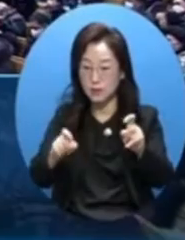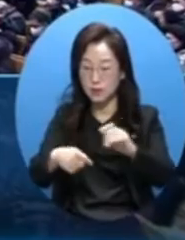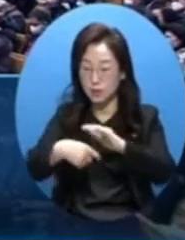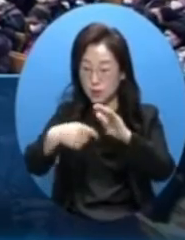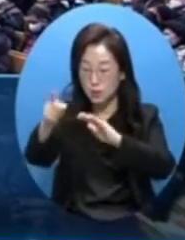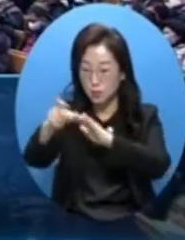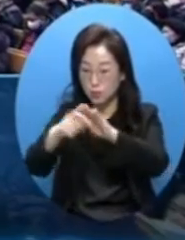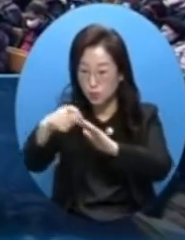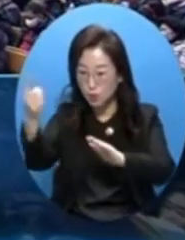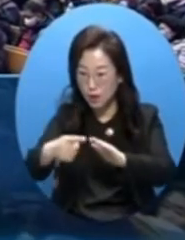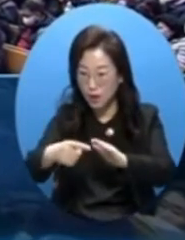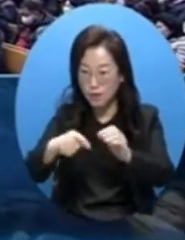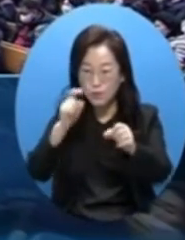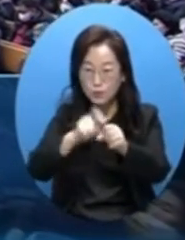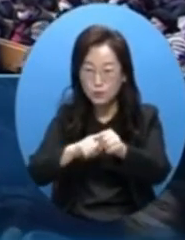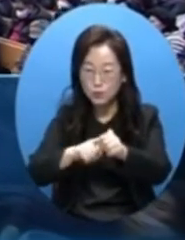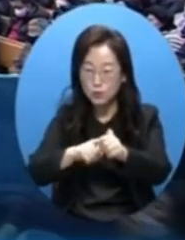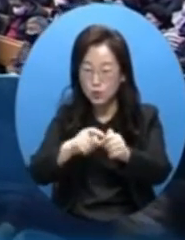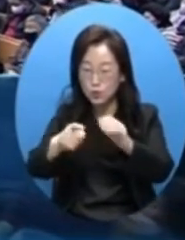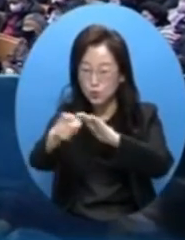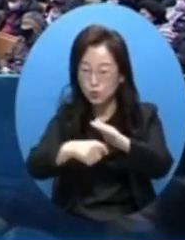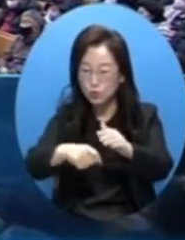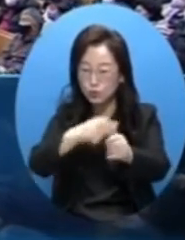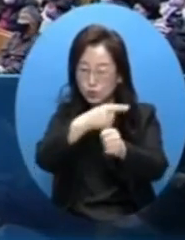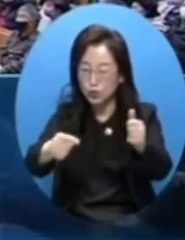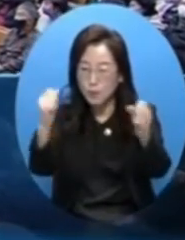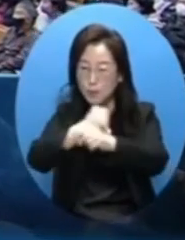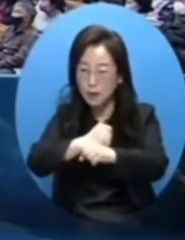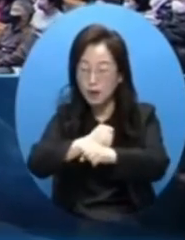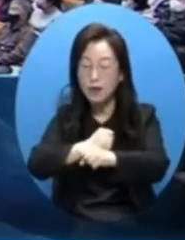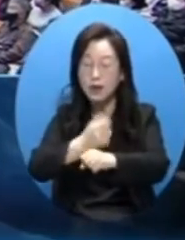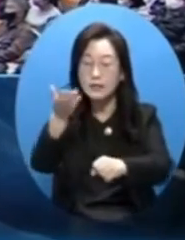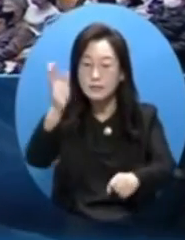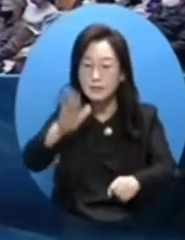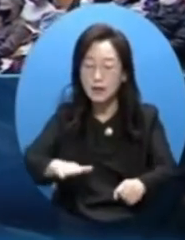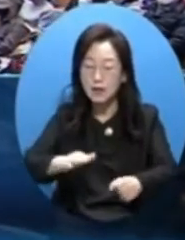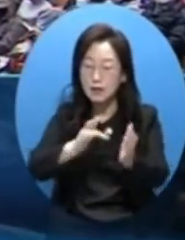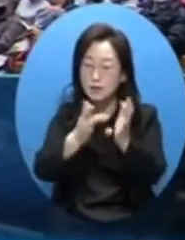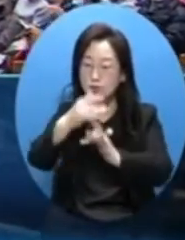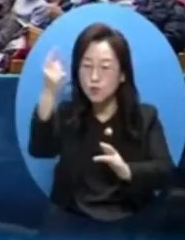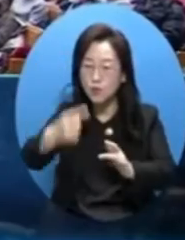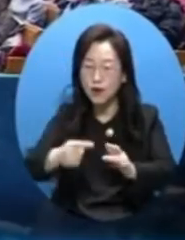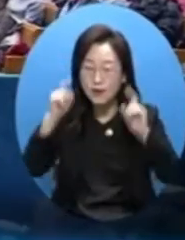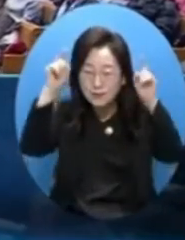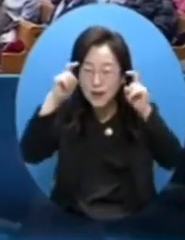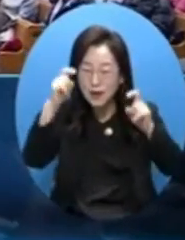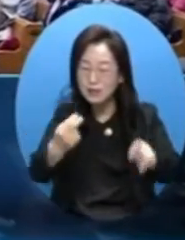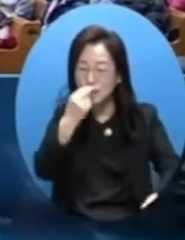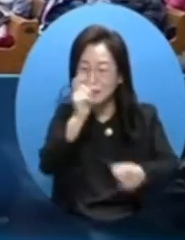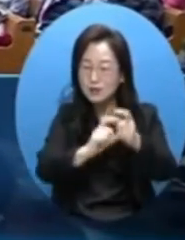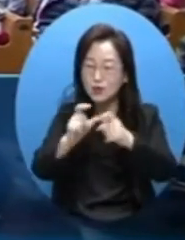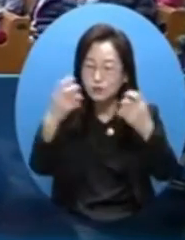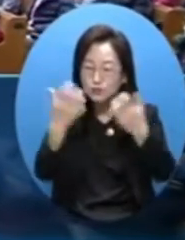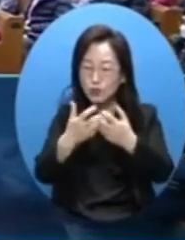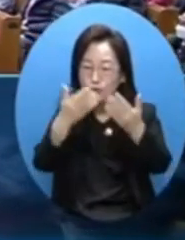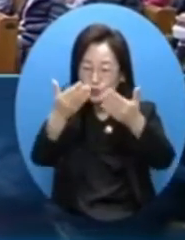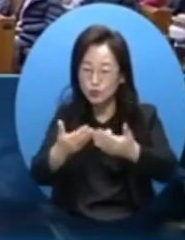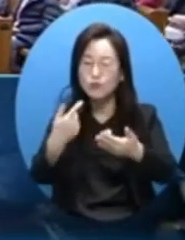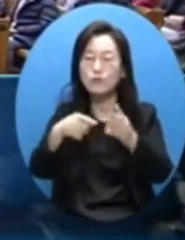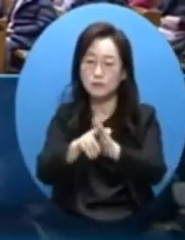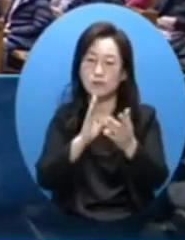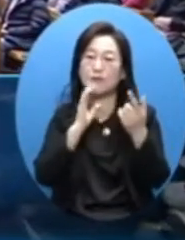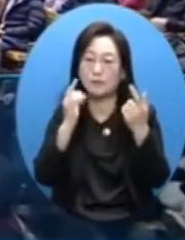도둑질하고 죽이고 멸망시키는 것뿐이요 내가 온 것은 양으로 생명을 얻게 하고 또 풍성히 얻게 하려는 것이라.